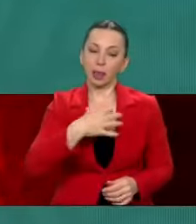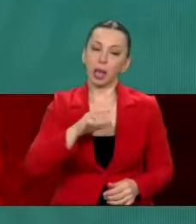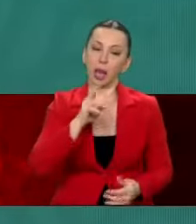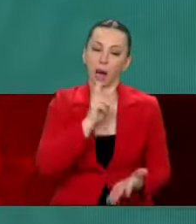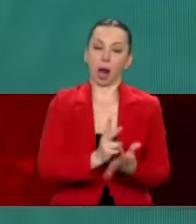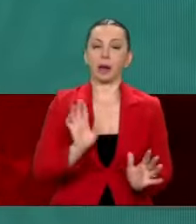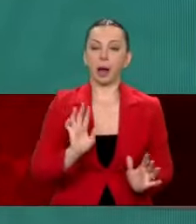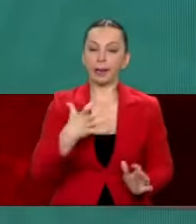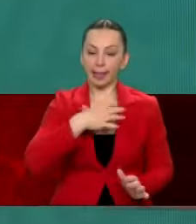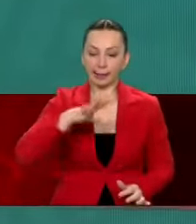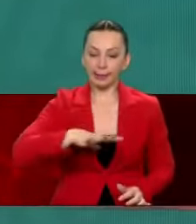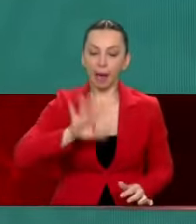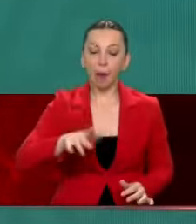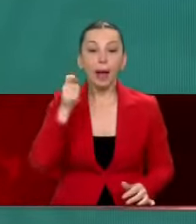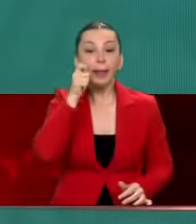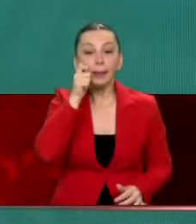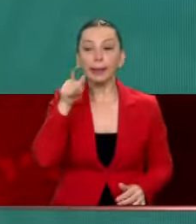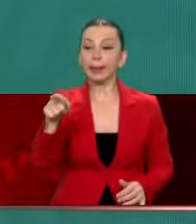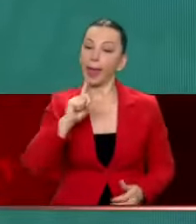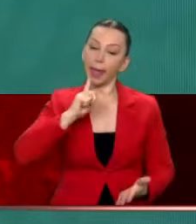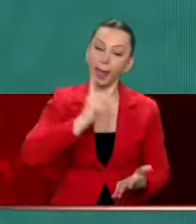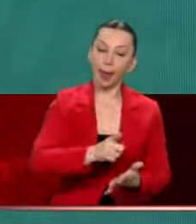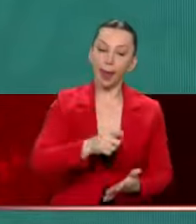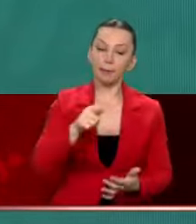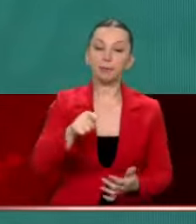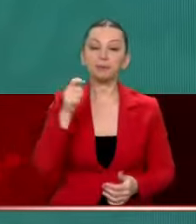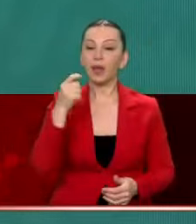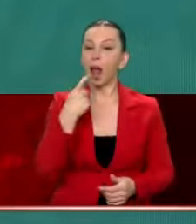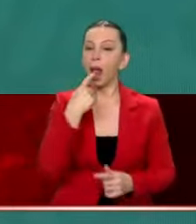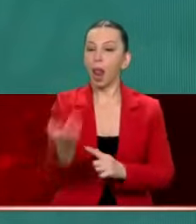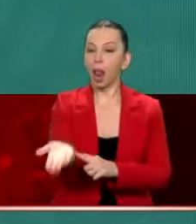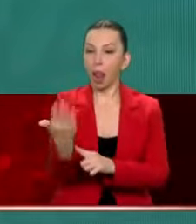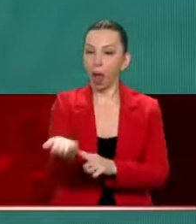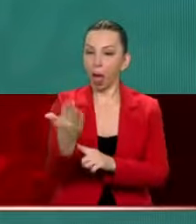meselesidir. Ama dinin emirlerine dil uzatmak başka bir konudur.